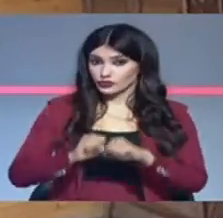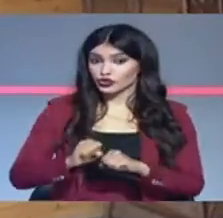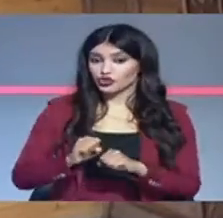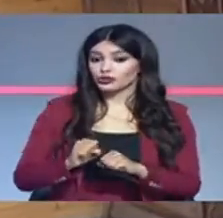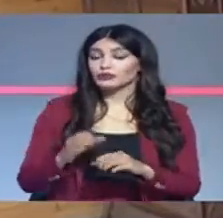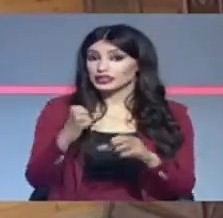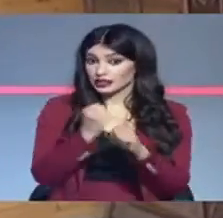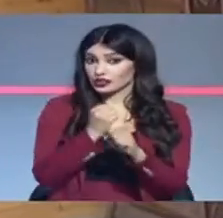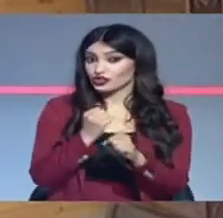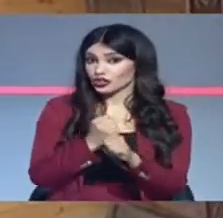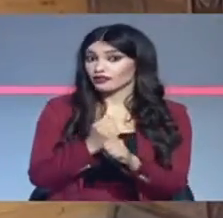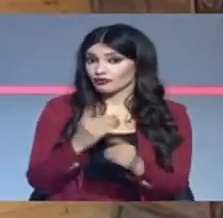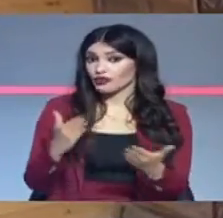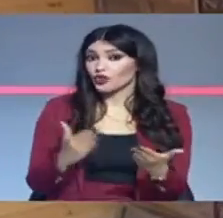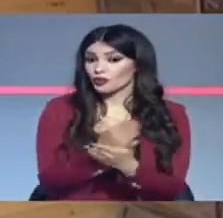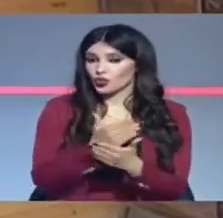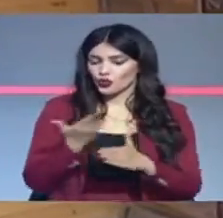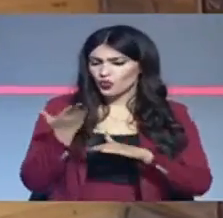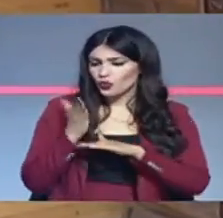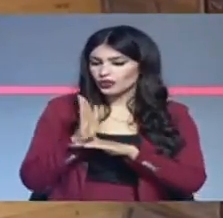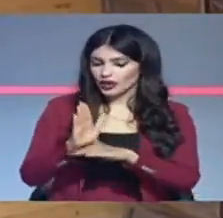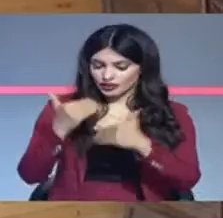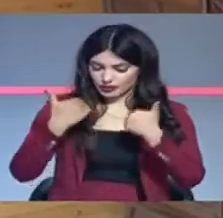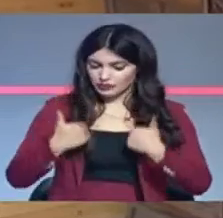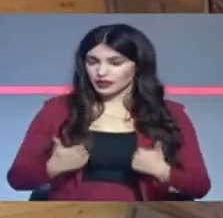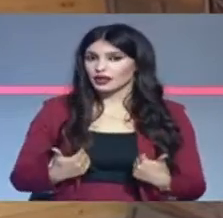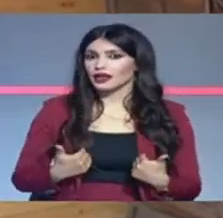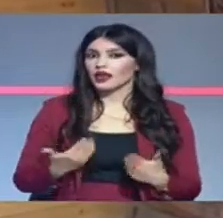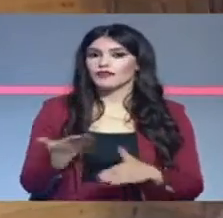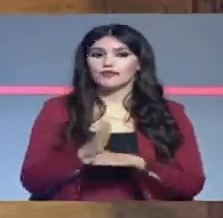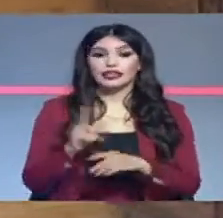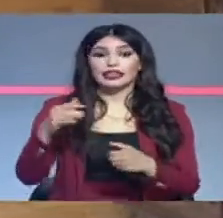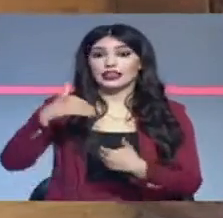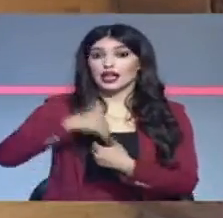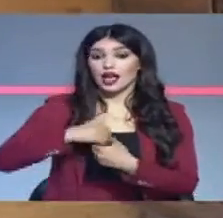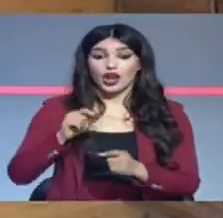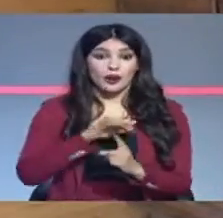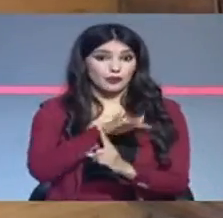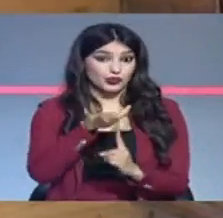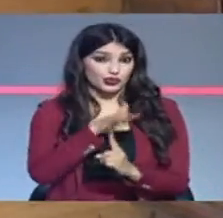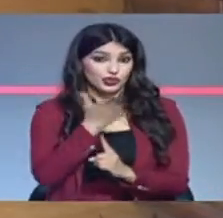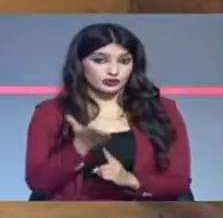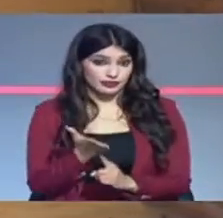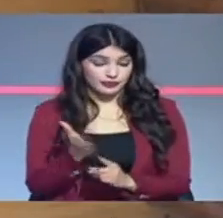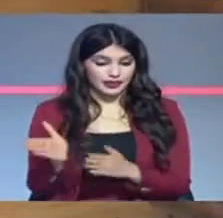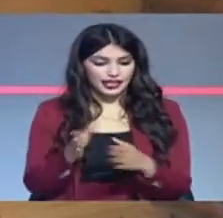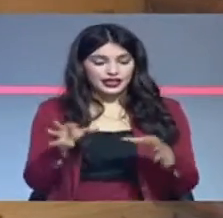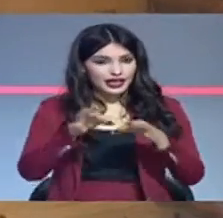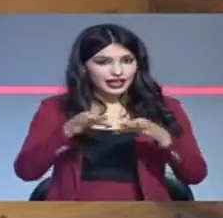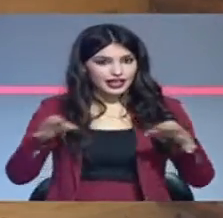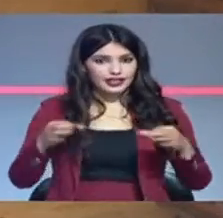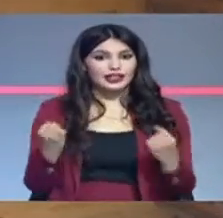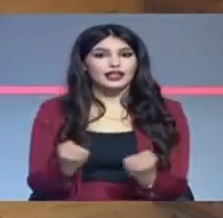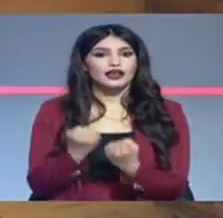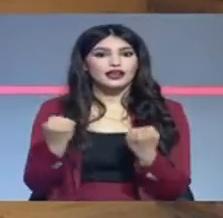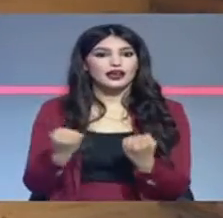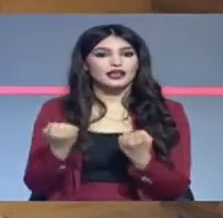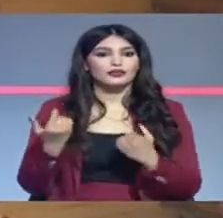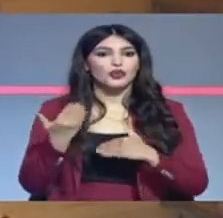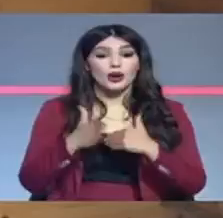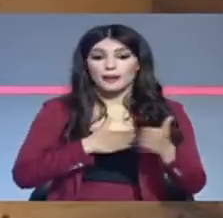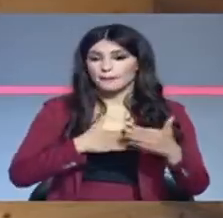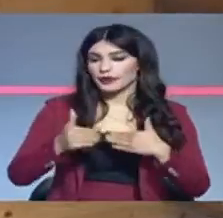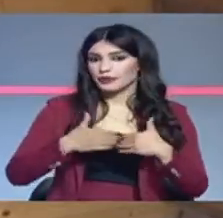توصلوا بس تعرف بروحها في وسط ال المجتمع الترويج ال ما ترجمت يعني